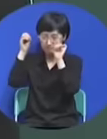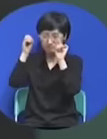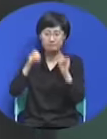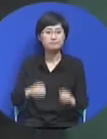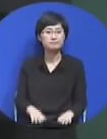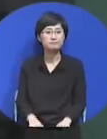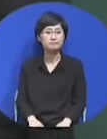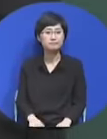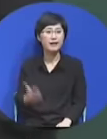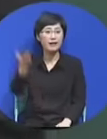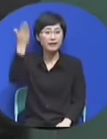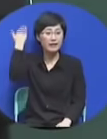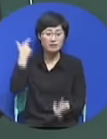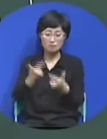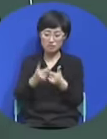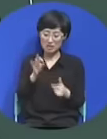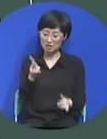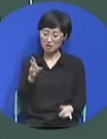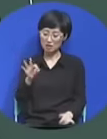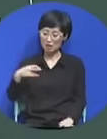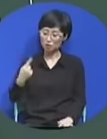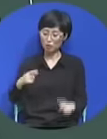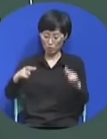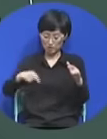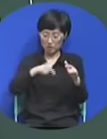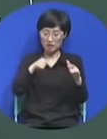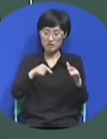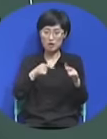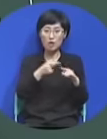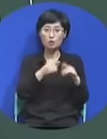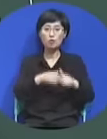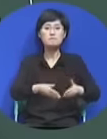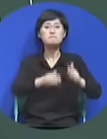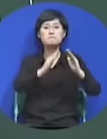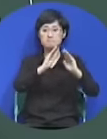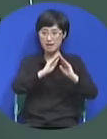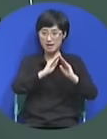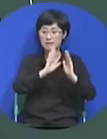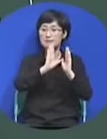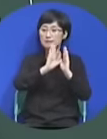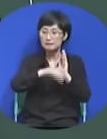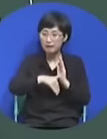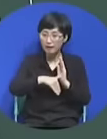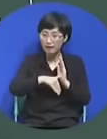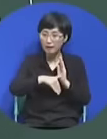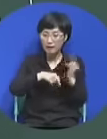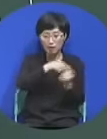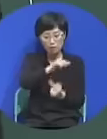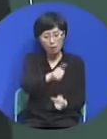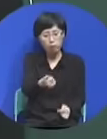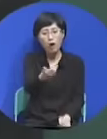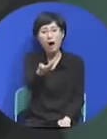无论谁说什么，我相信神的话。 나는 영도 시작할 때 그랬어요. 아무도 도움 주지 않아도 된다.